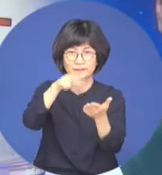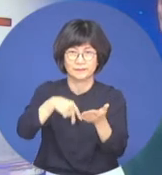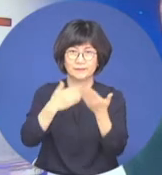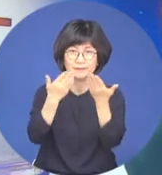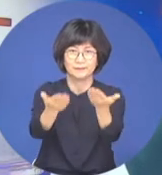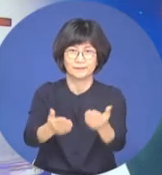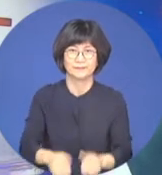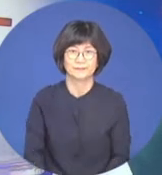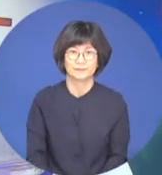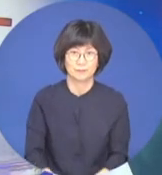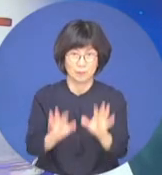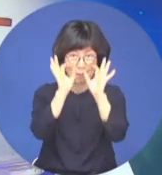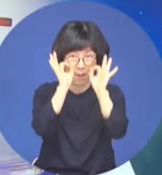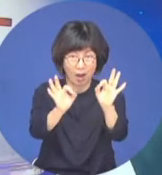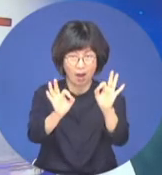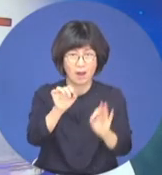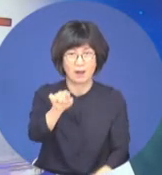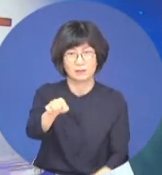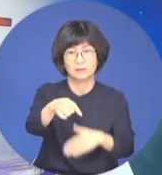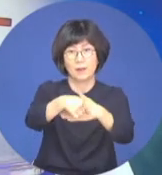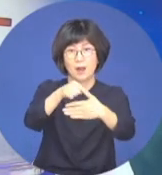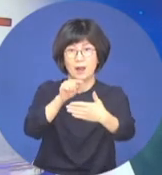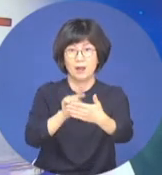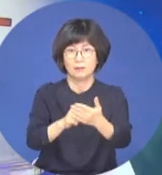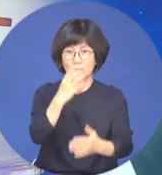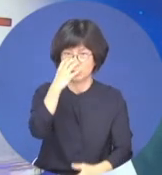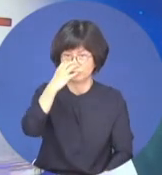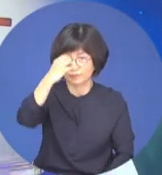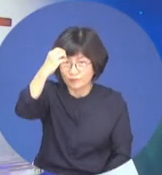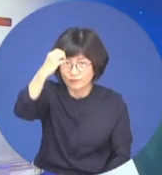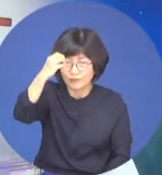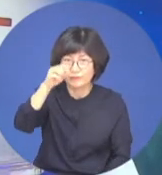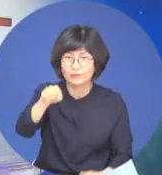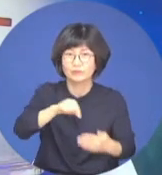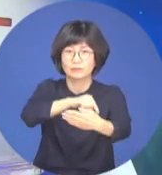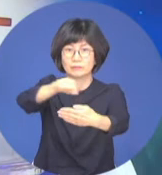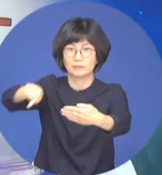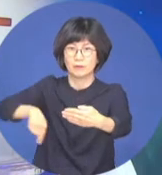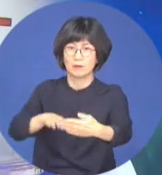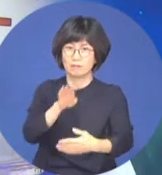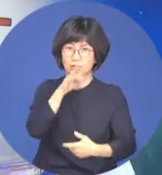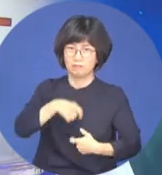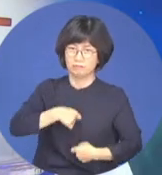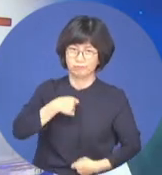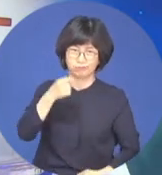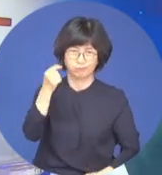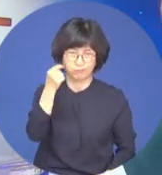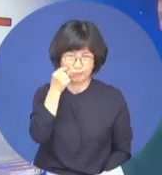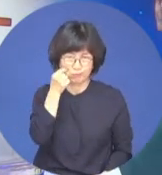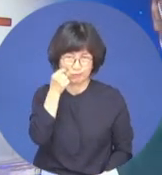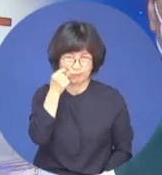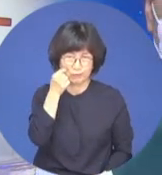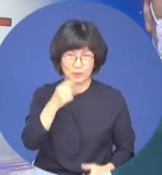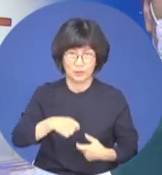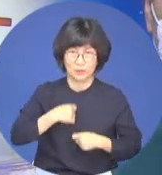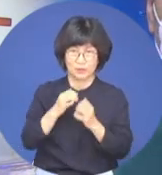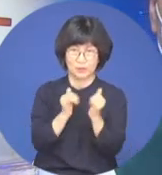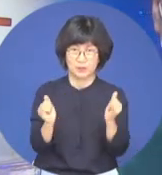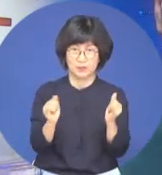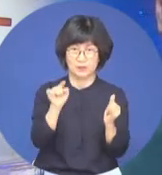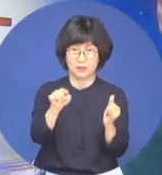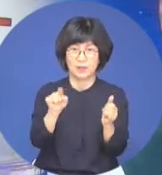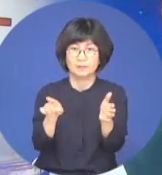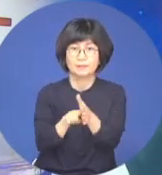봉독하겠습니다. 보라, 그의 마음은 교만하며 그 속에서 정직하지 못하나 의인은